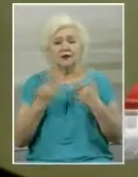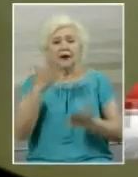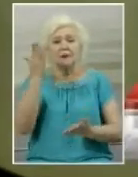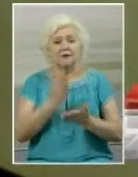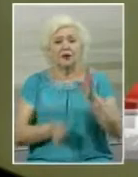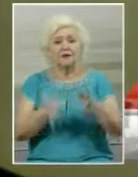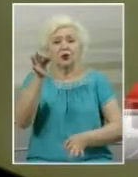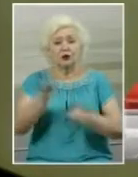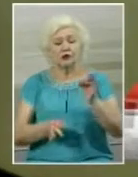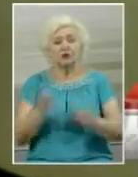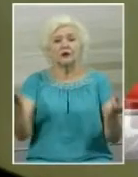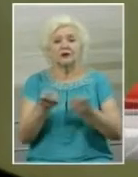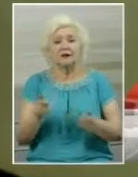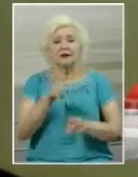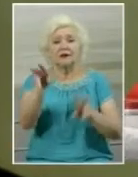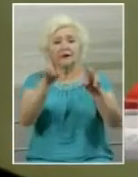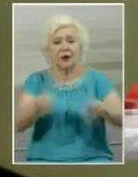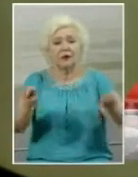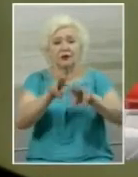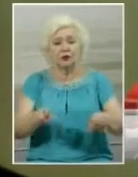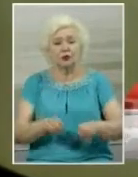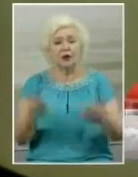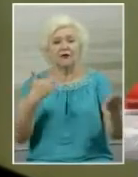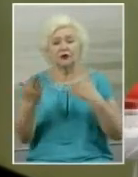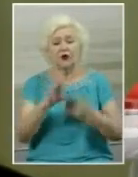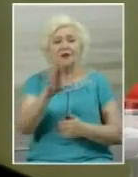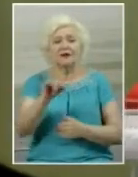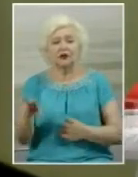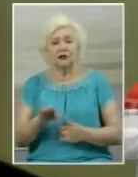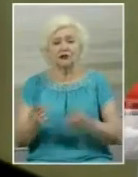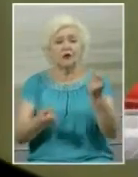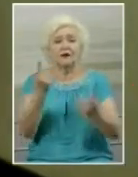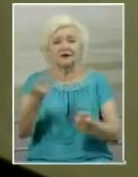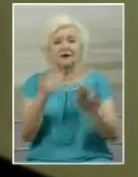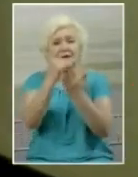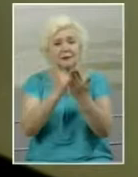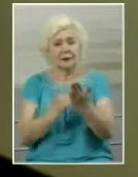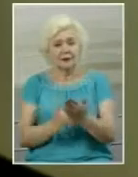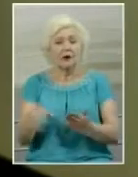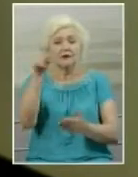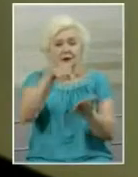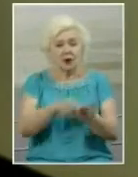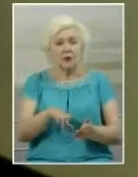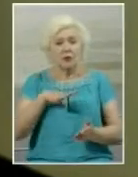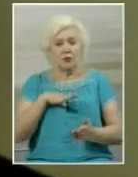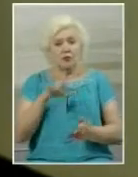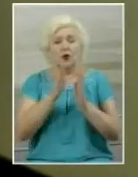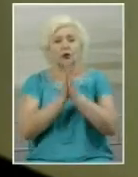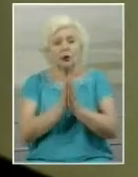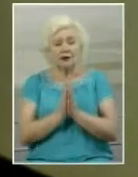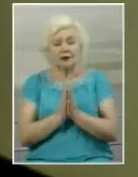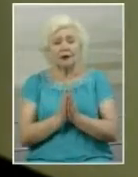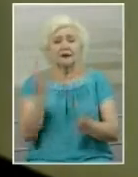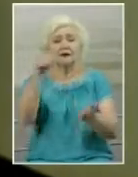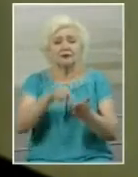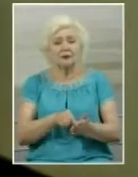яка необхідна була для проведення експертизи щодо відносно Вишинського, там на предмети виявлених речей та предметів. Цією метою подано було клопотання з